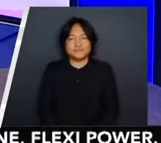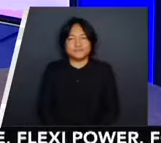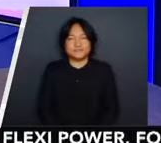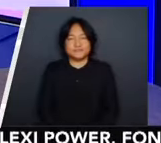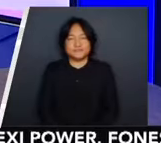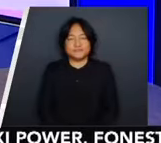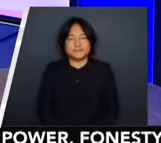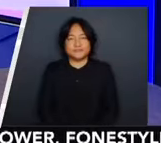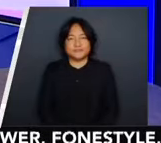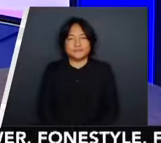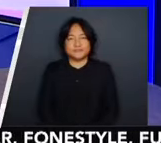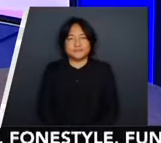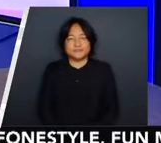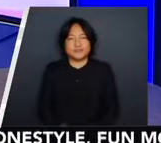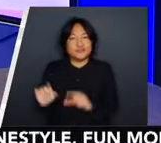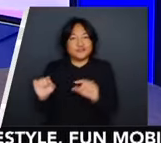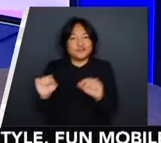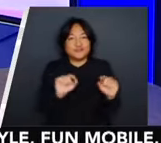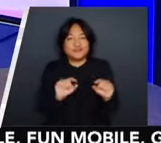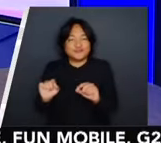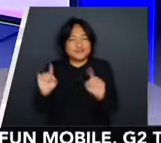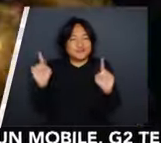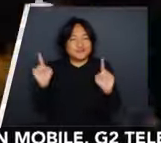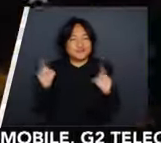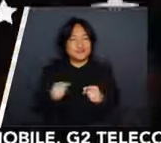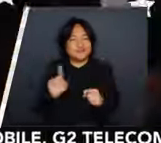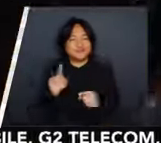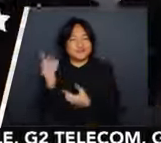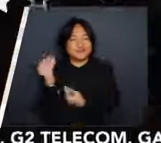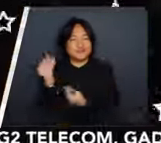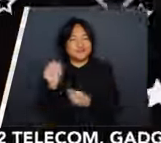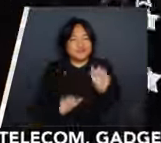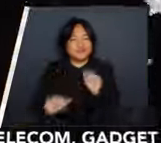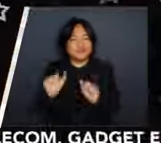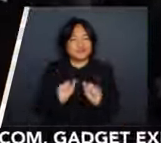Mabilis na chikahan tayo para updated sa showbiz happenings.